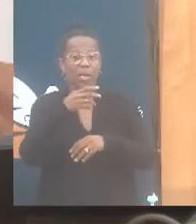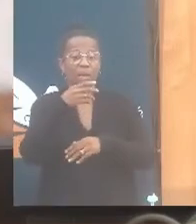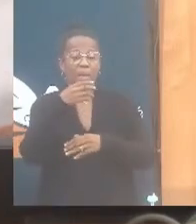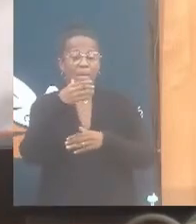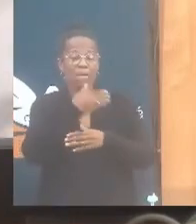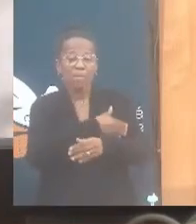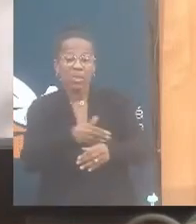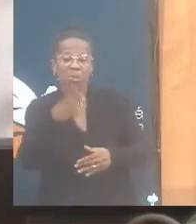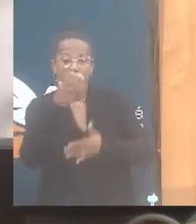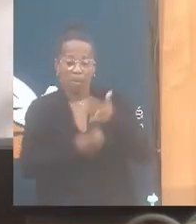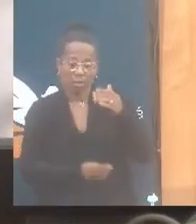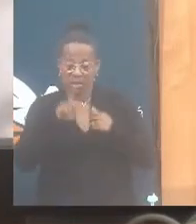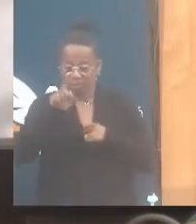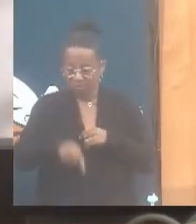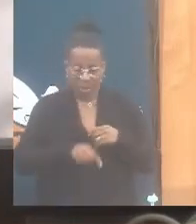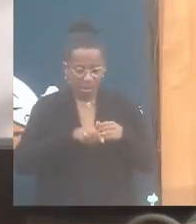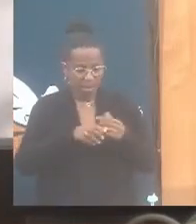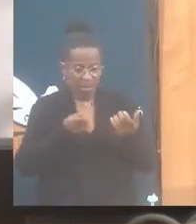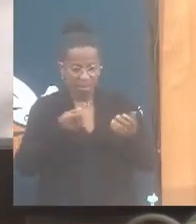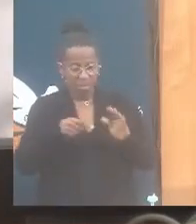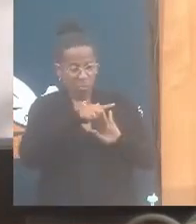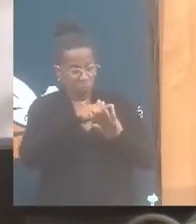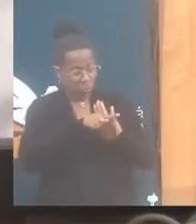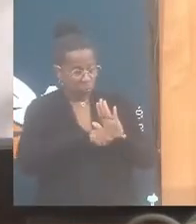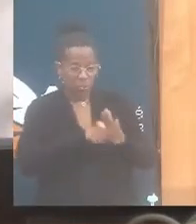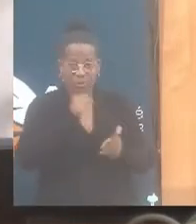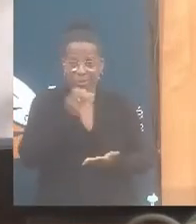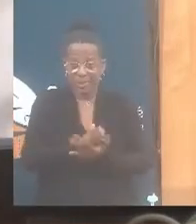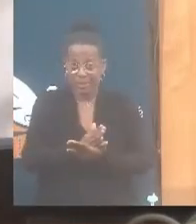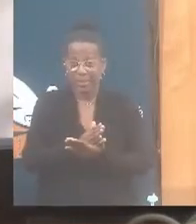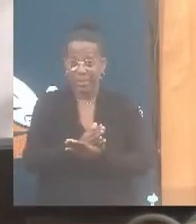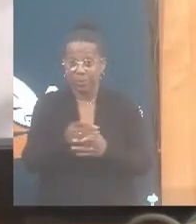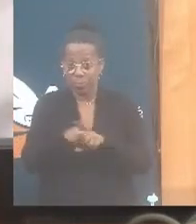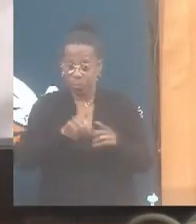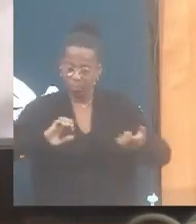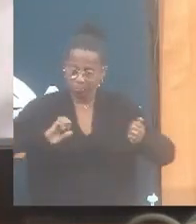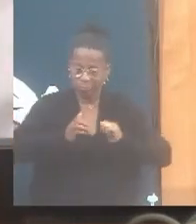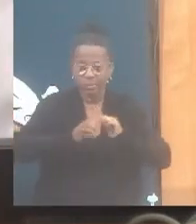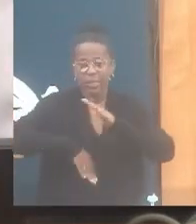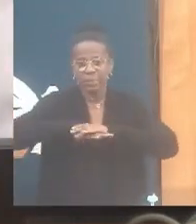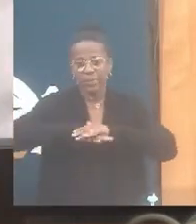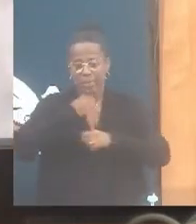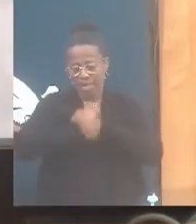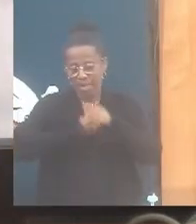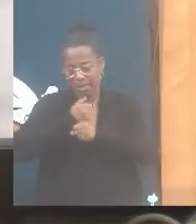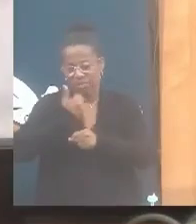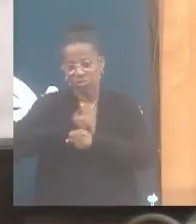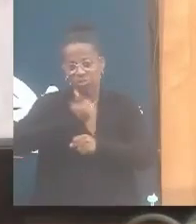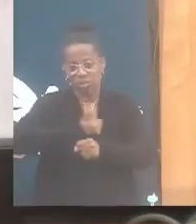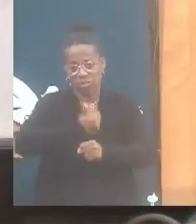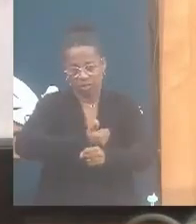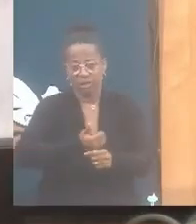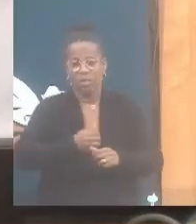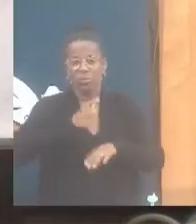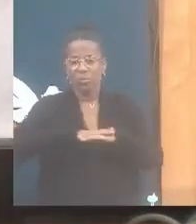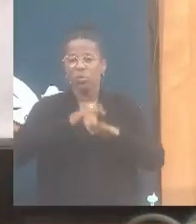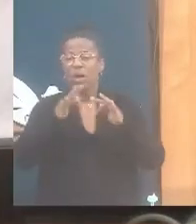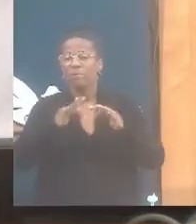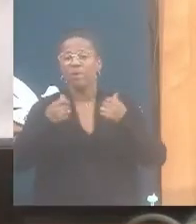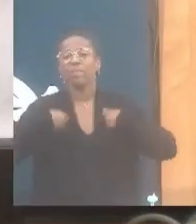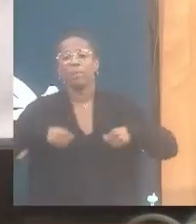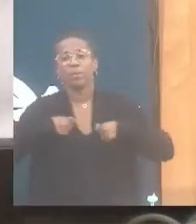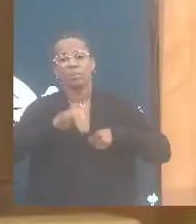fallu que nous prenions toute une série de mesures restrictives année après année sur les dépenses en